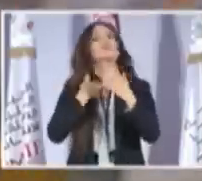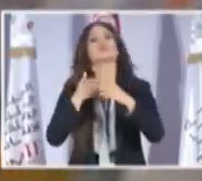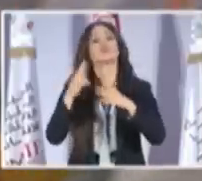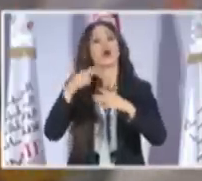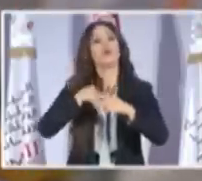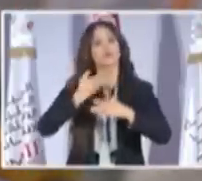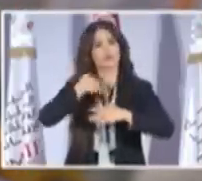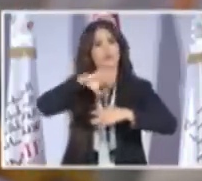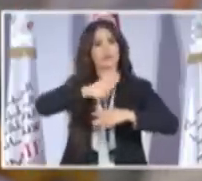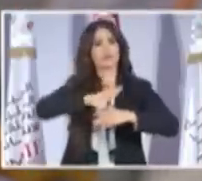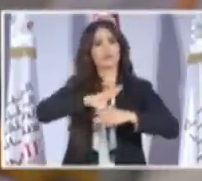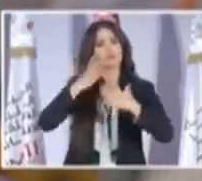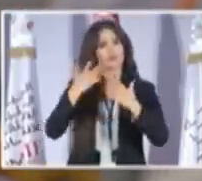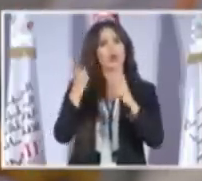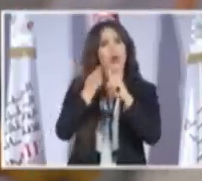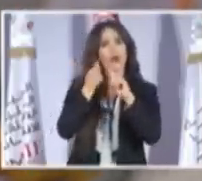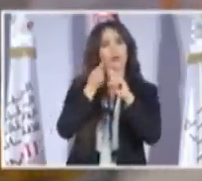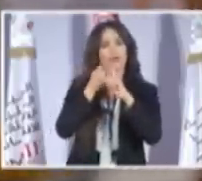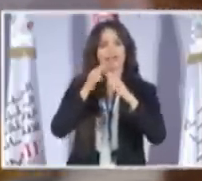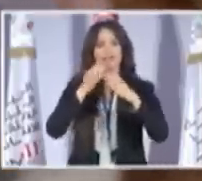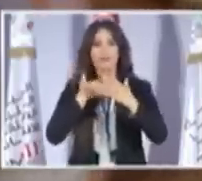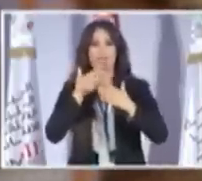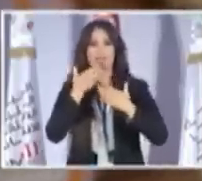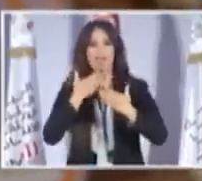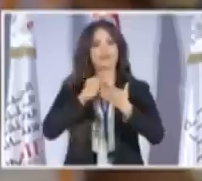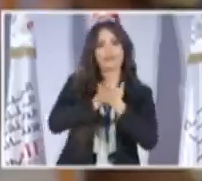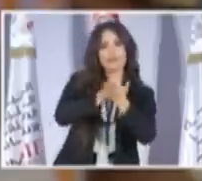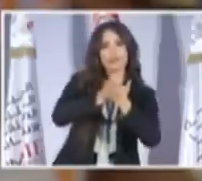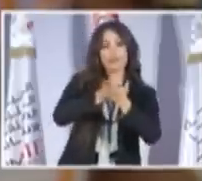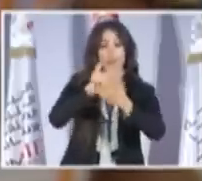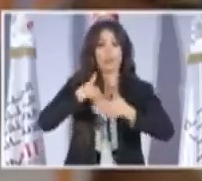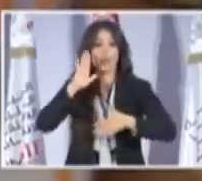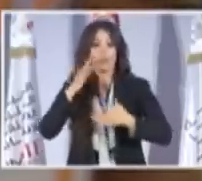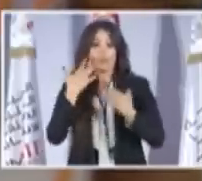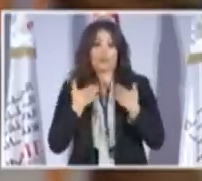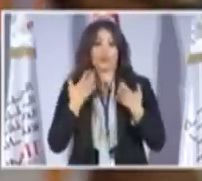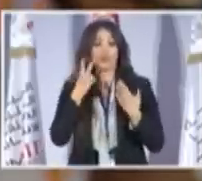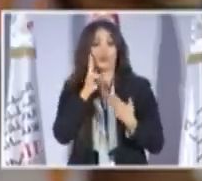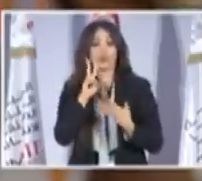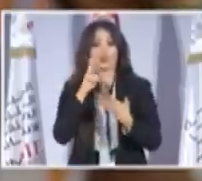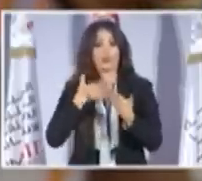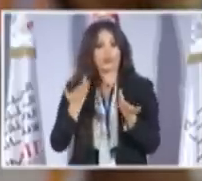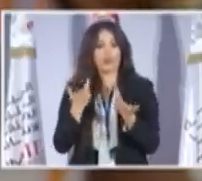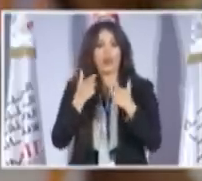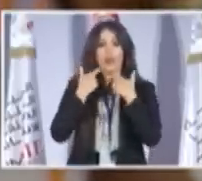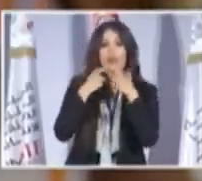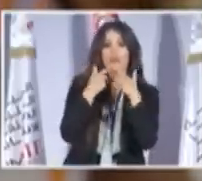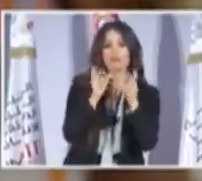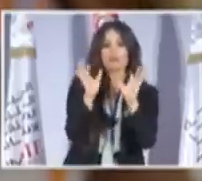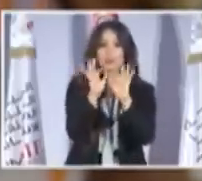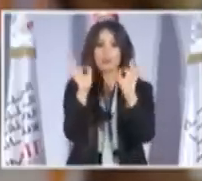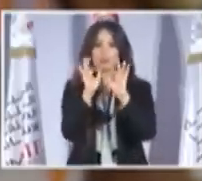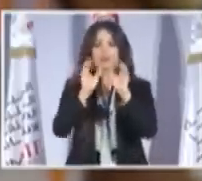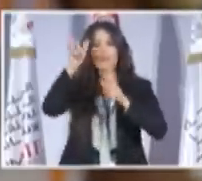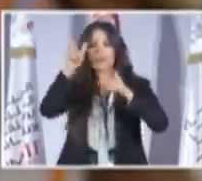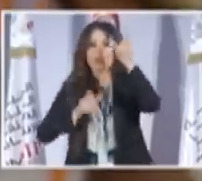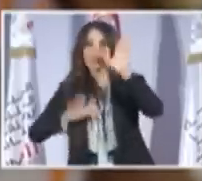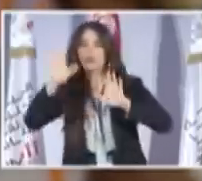جدا ومتعاونين مع انا بارك الله فيكم لكن من القوى احنا اليوم عكسي المرشحين